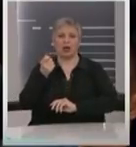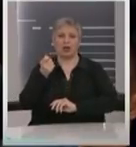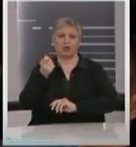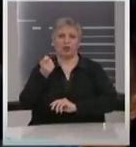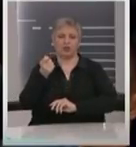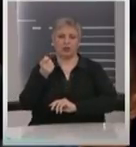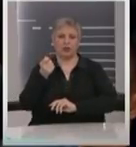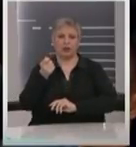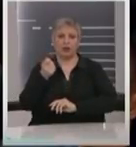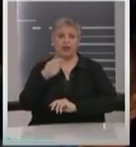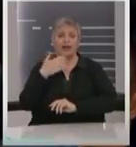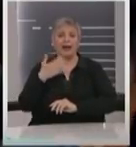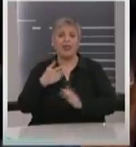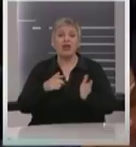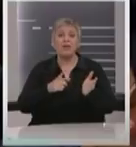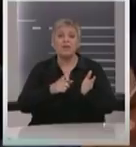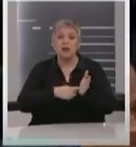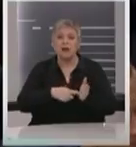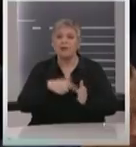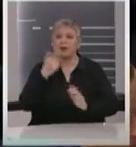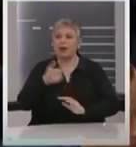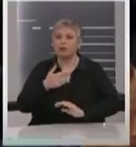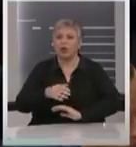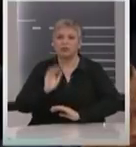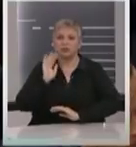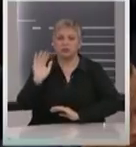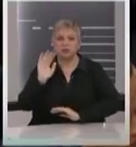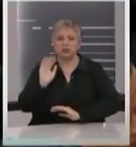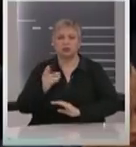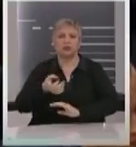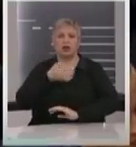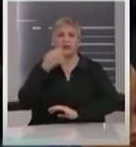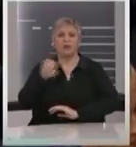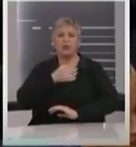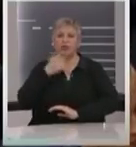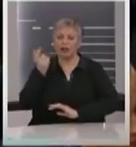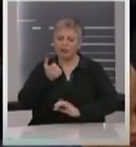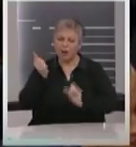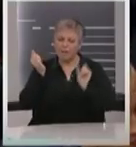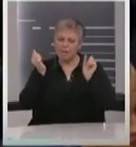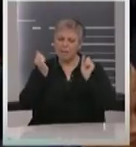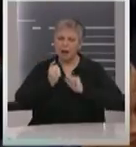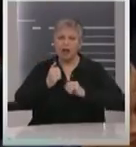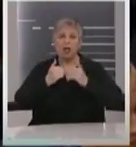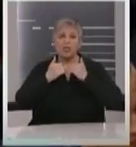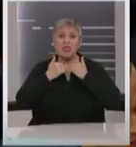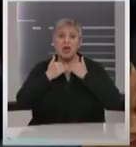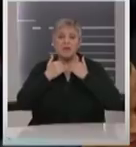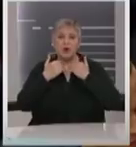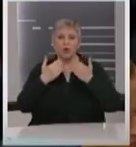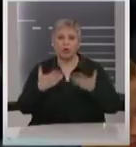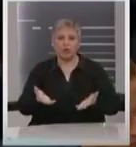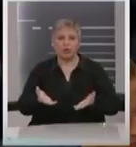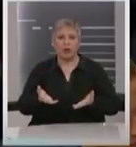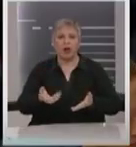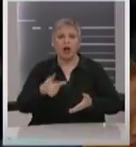εάν δεν καταγγελθεί το χρέος ως επαχθές, που αποδεδειγμένα είναι επαχθές, δεν υπάρχει περίπτωση να επιβιώσει η